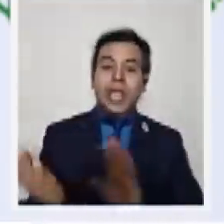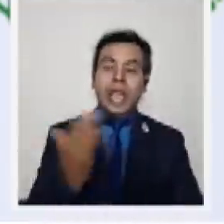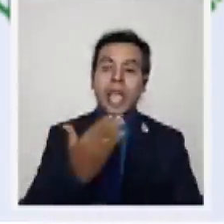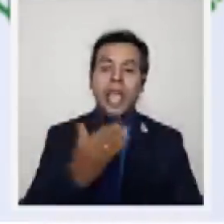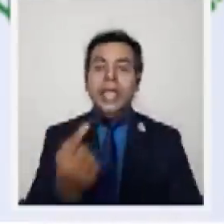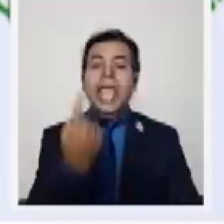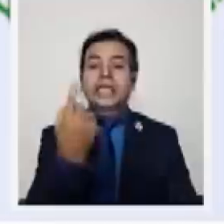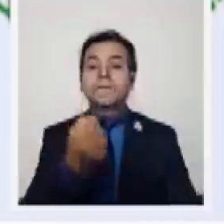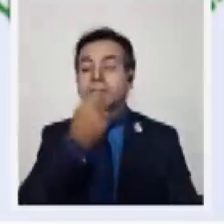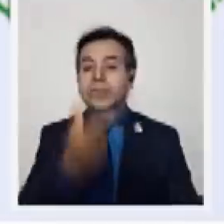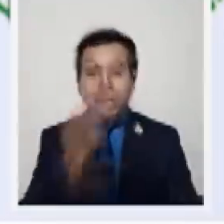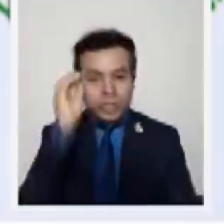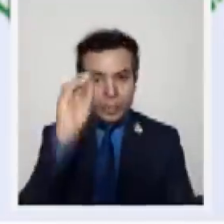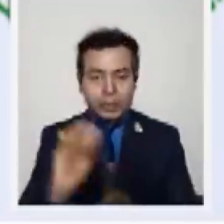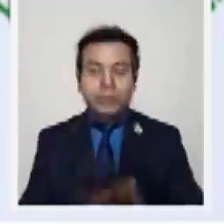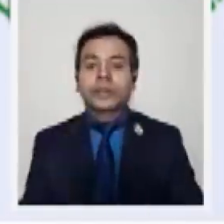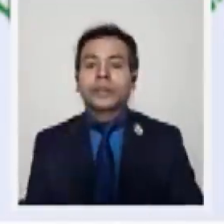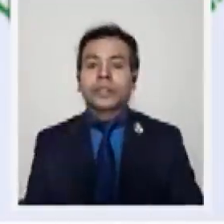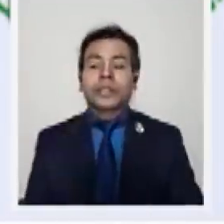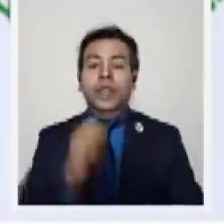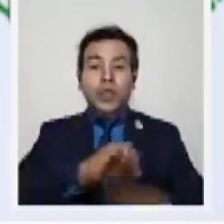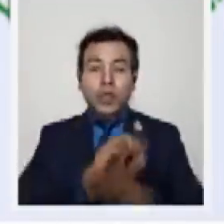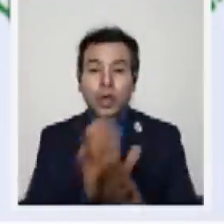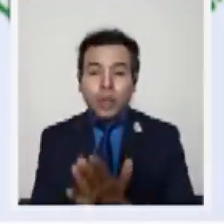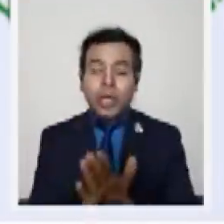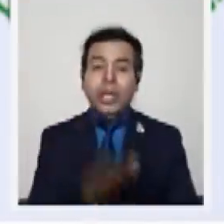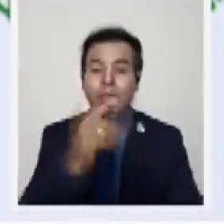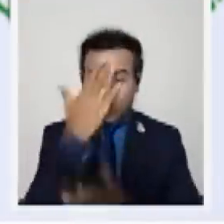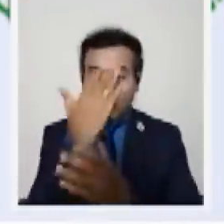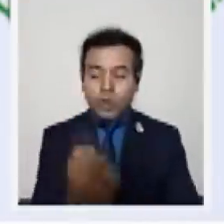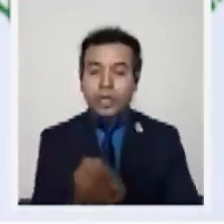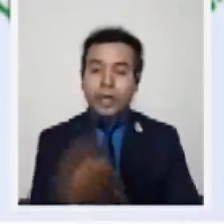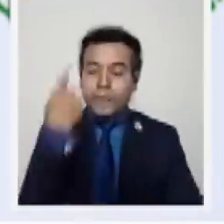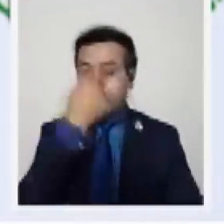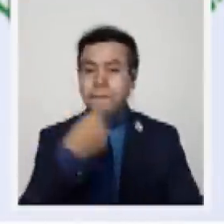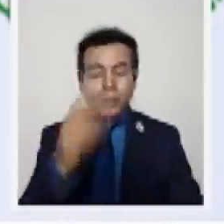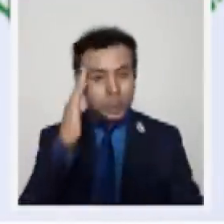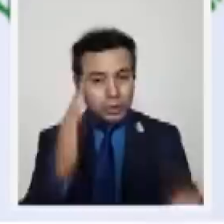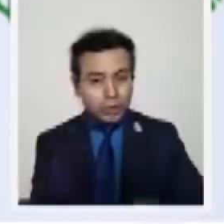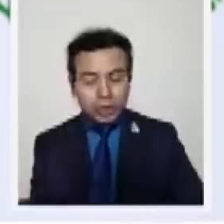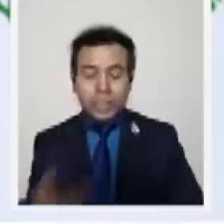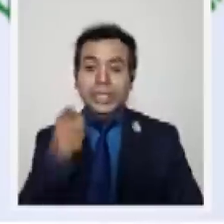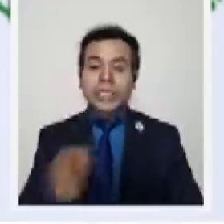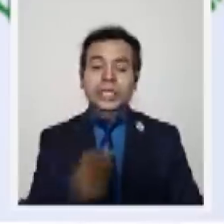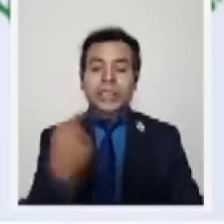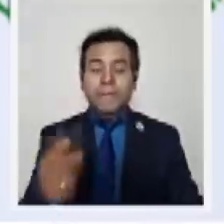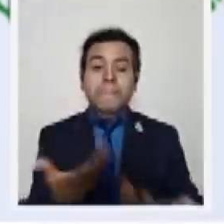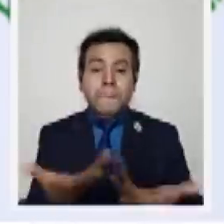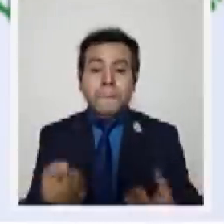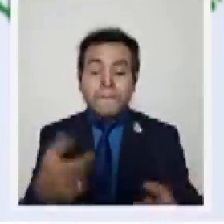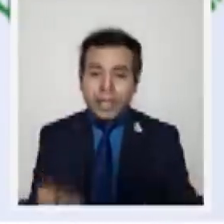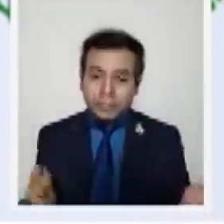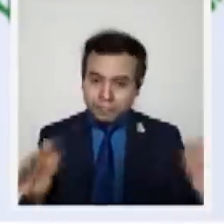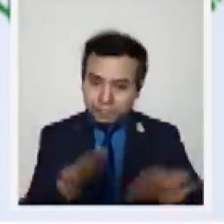ধরব। তথ্য দেওয়ার আগে একটি বিষয় আলোকপাত করতে চাই, সেটা হলো করোনা রোগের মৃত